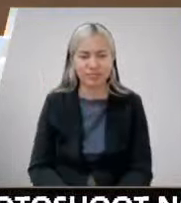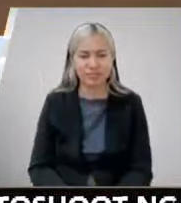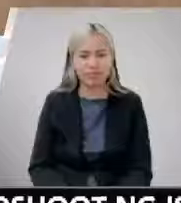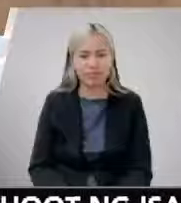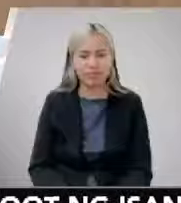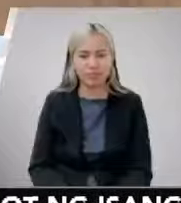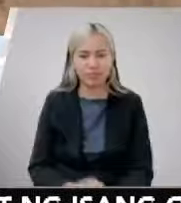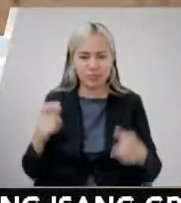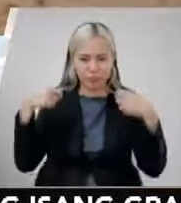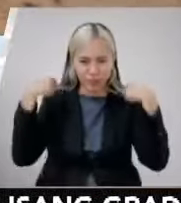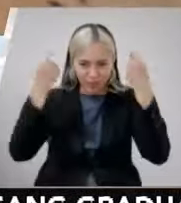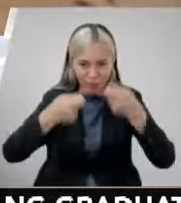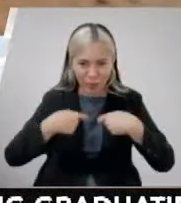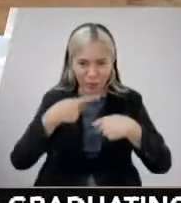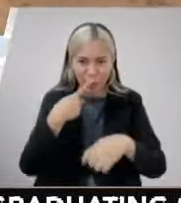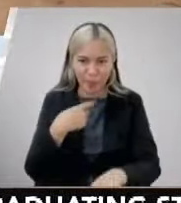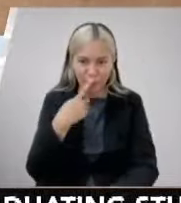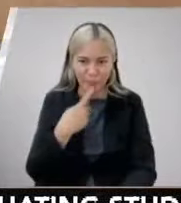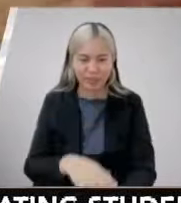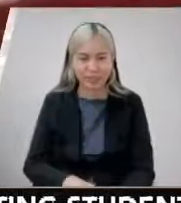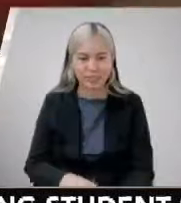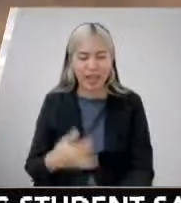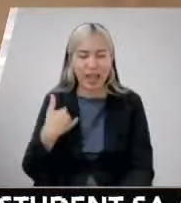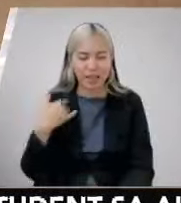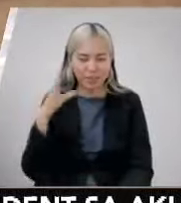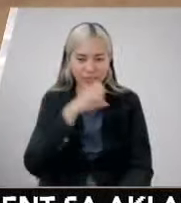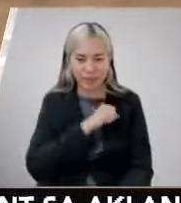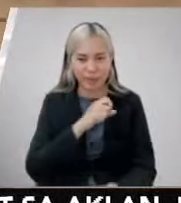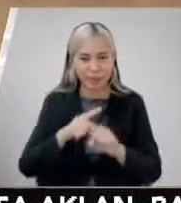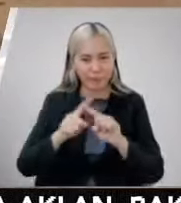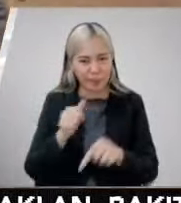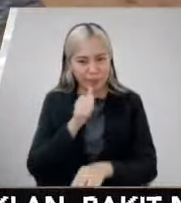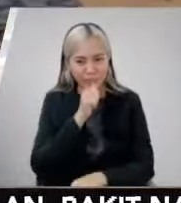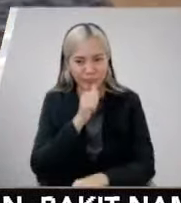ako, pero hindi ko muna i-share sa inyo.